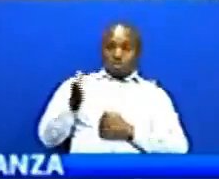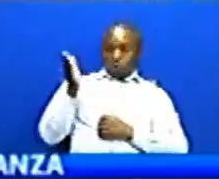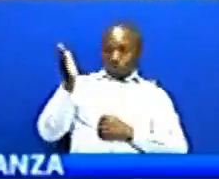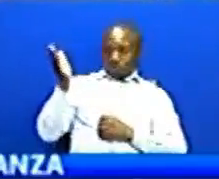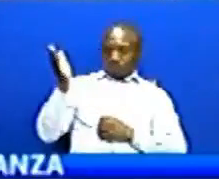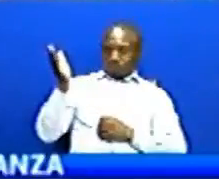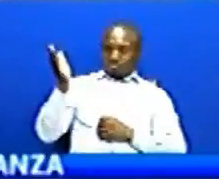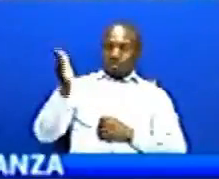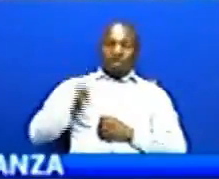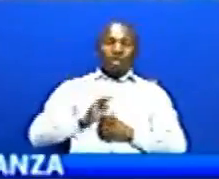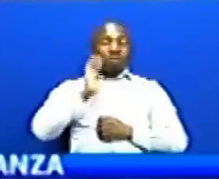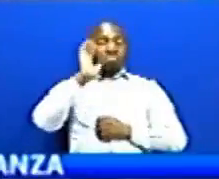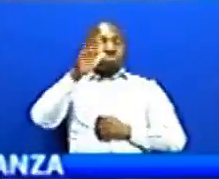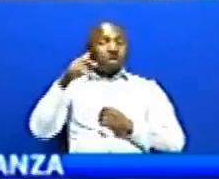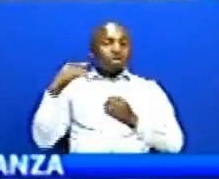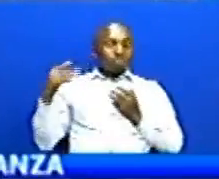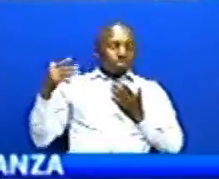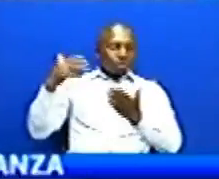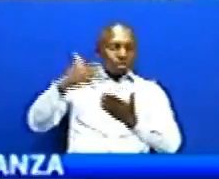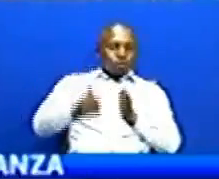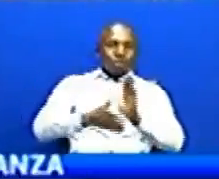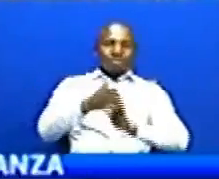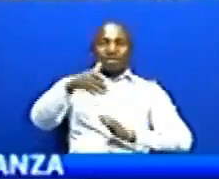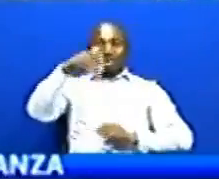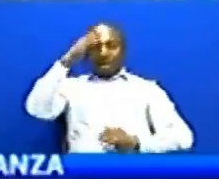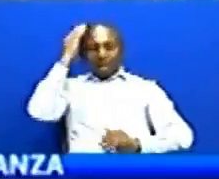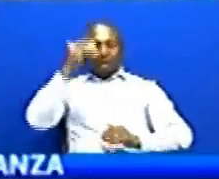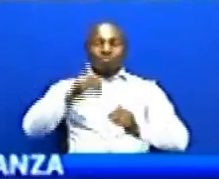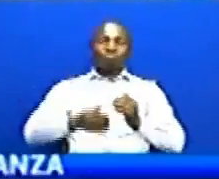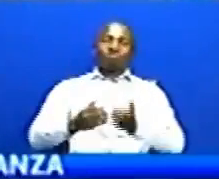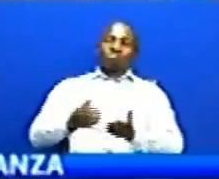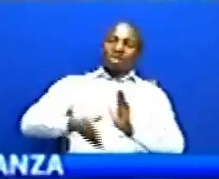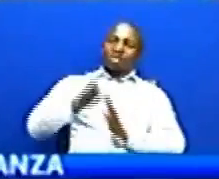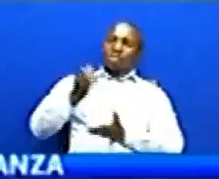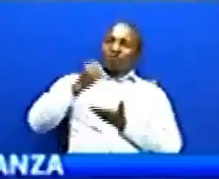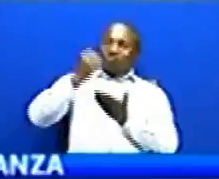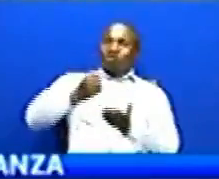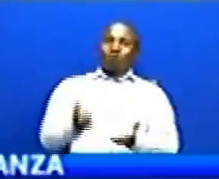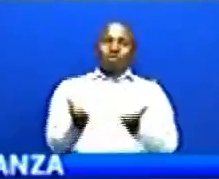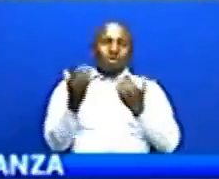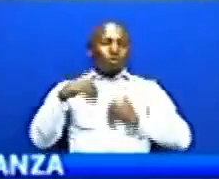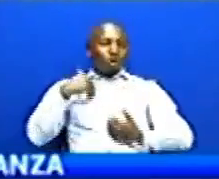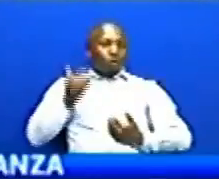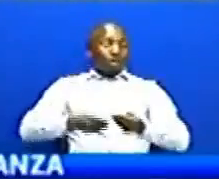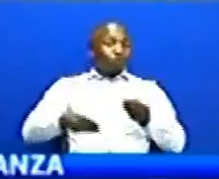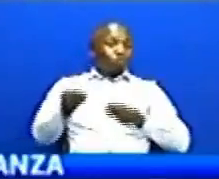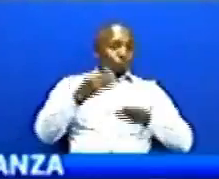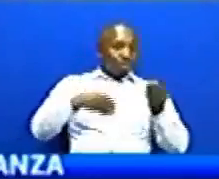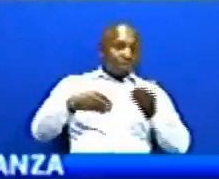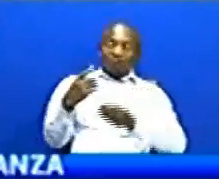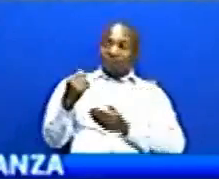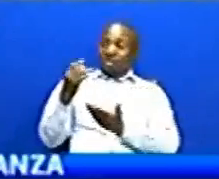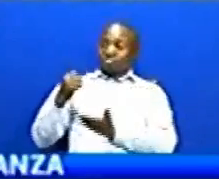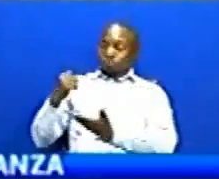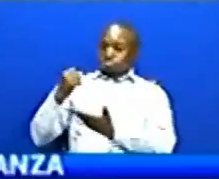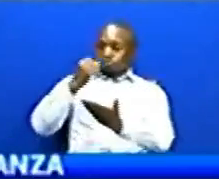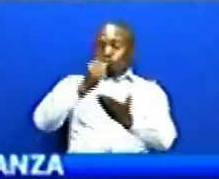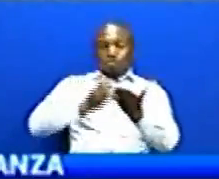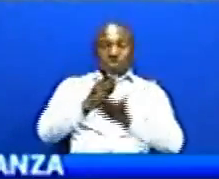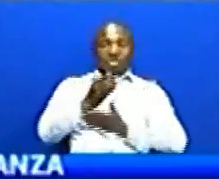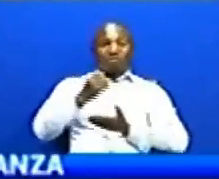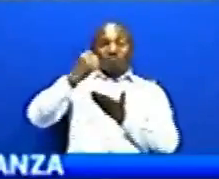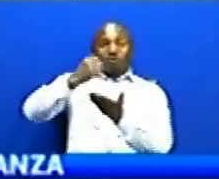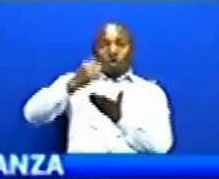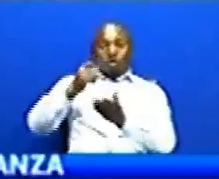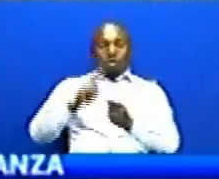Miaka kadhaa tangu serikali kuanzisha mfuko wa uwezeshaji wanawake kiuchumi, fedha zinazotolewa kupitia mfuko huo